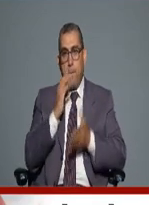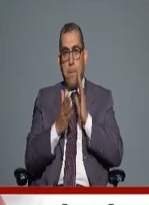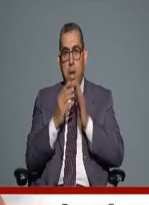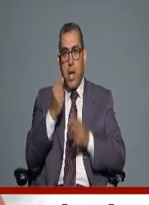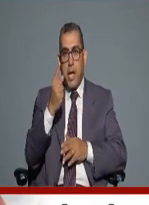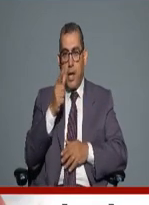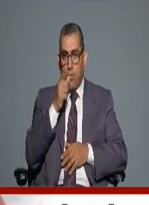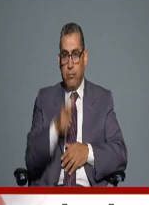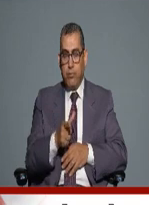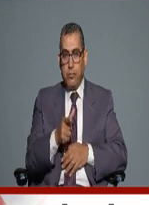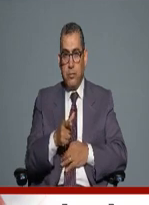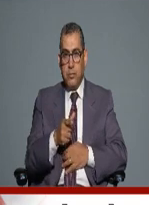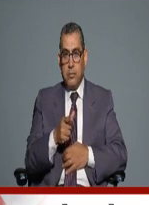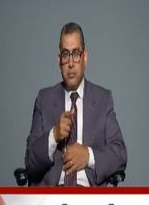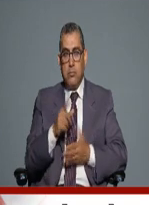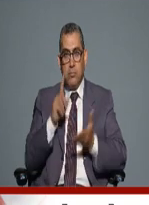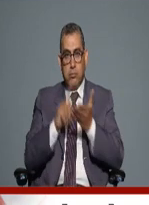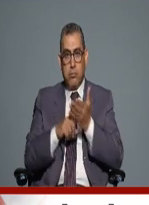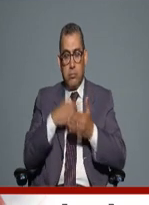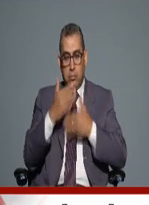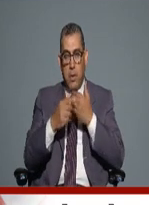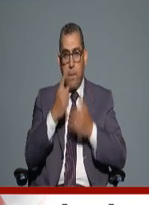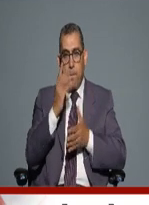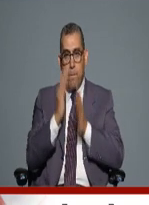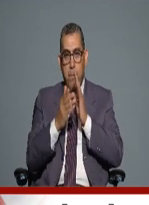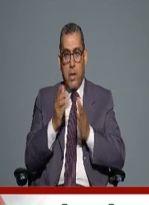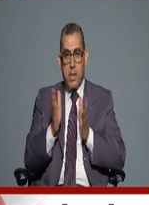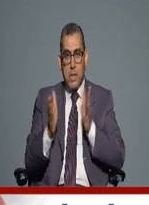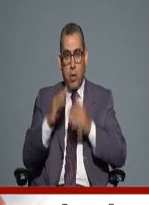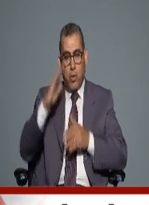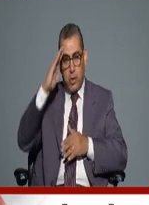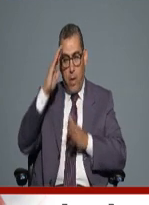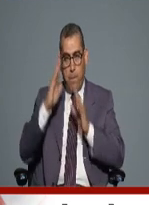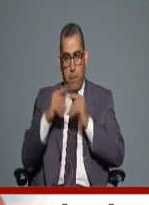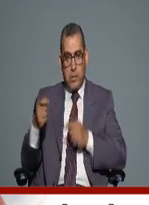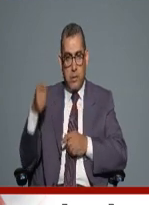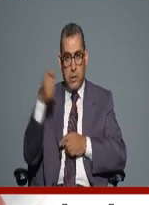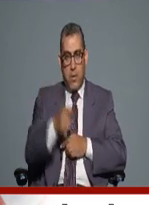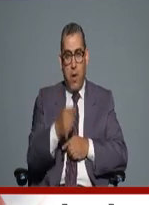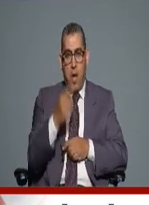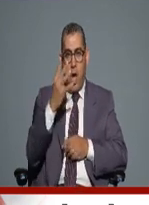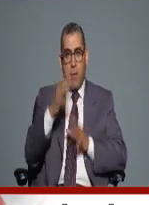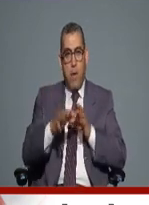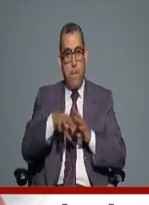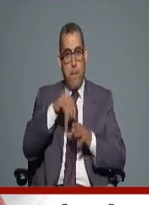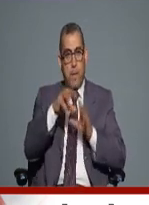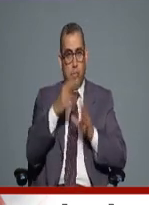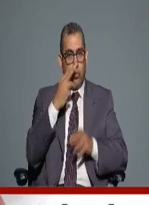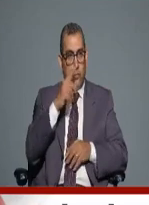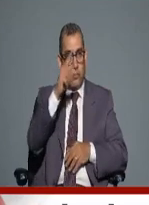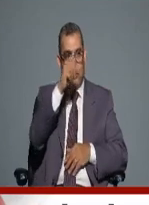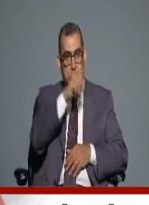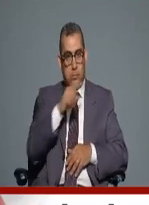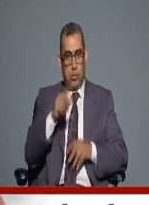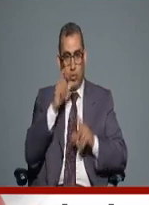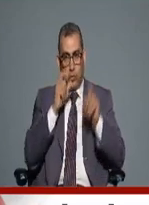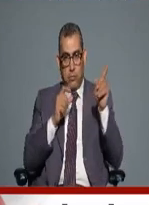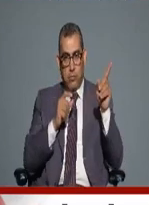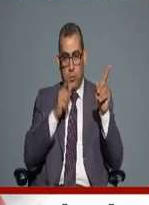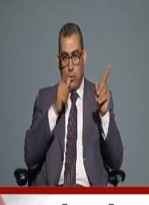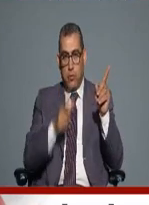6.4 مليار جنيه. يمكن كمان 1 مليار جنيه من صندوق تحيا مصر ال4 محطات اللي حضراتكم شايفينهم على